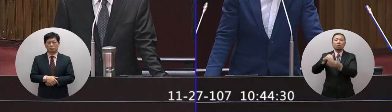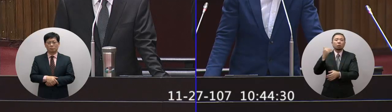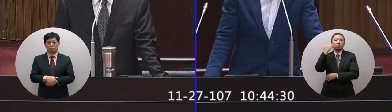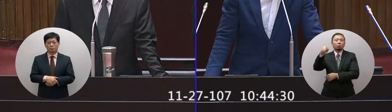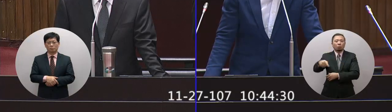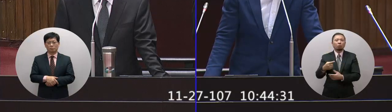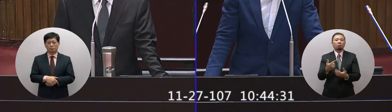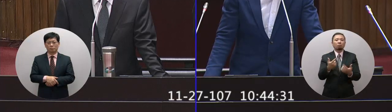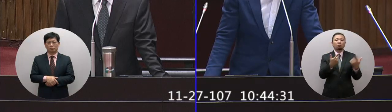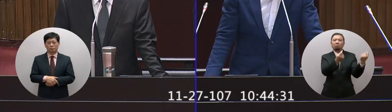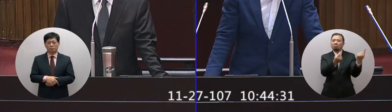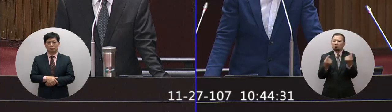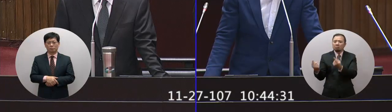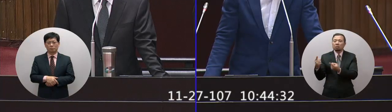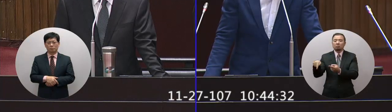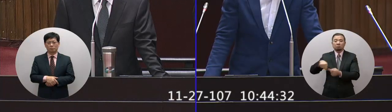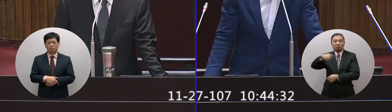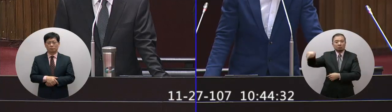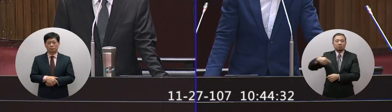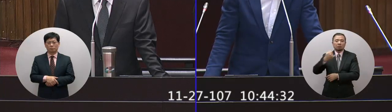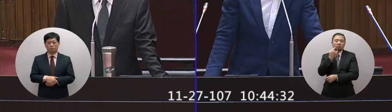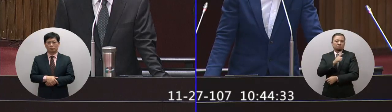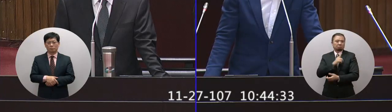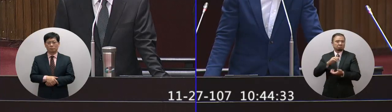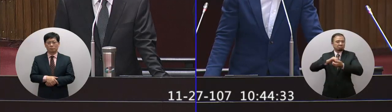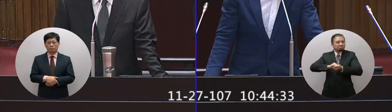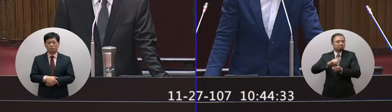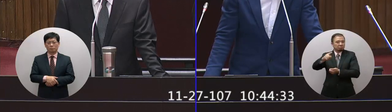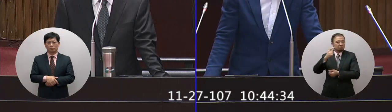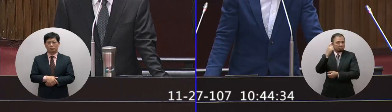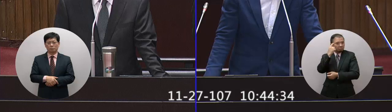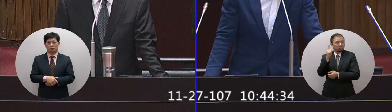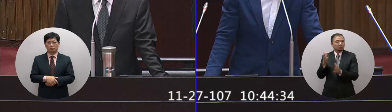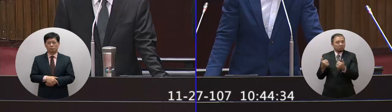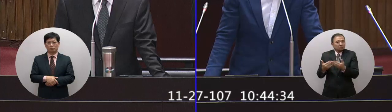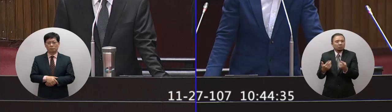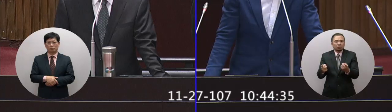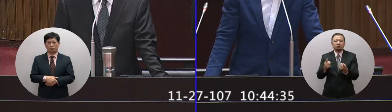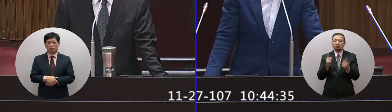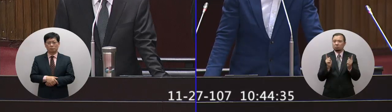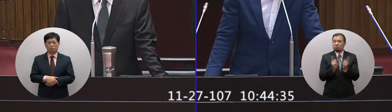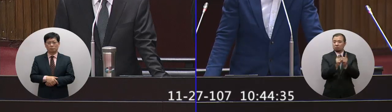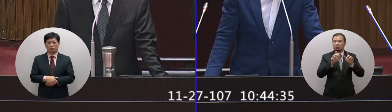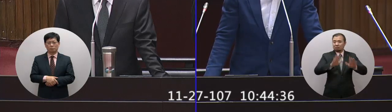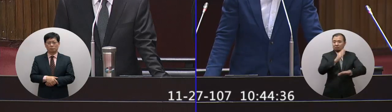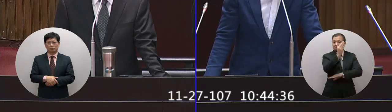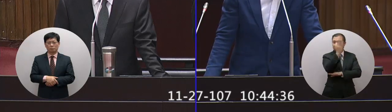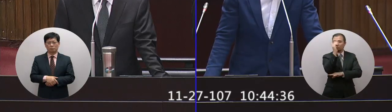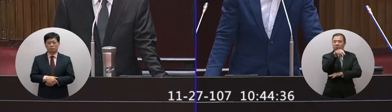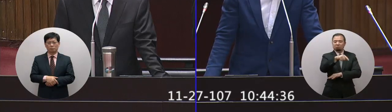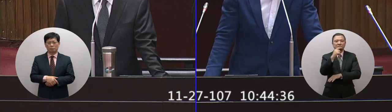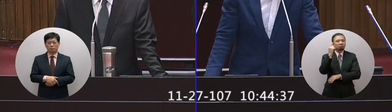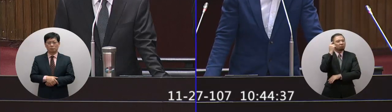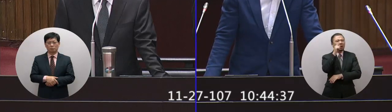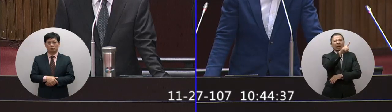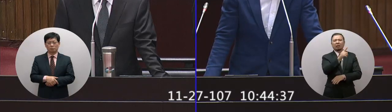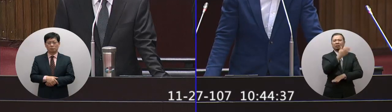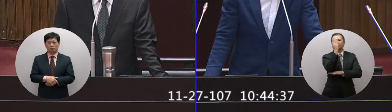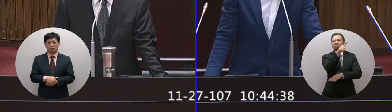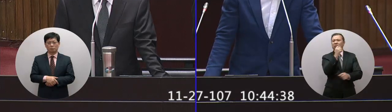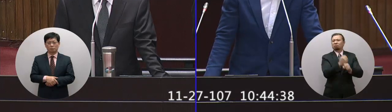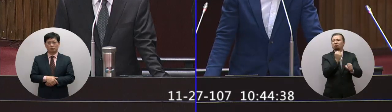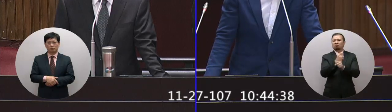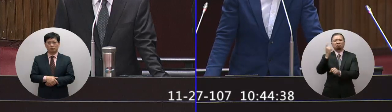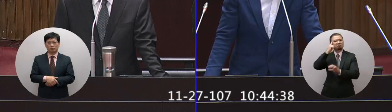实它很多时候会是对现任政府很多政策的一个复决创